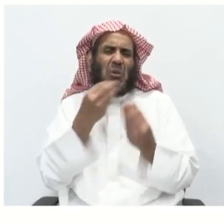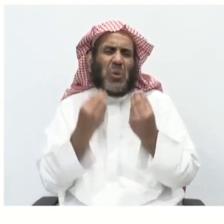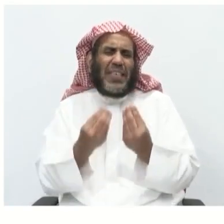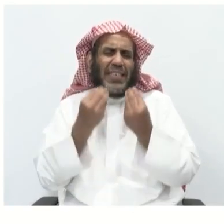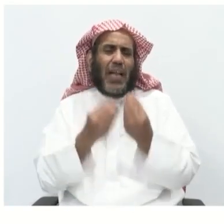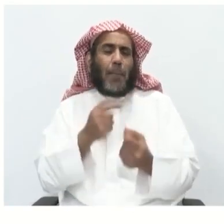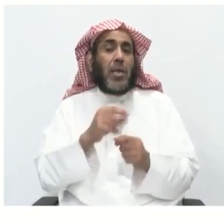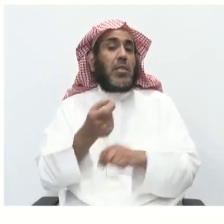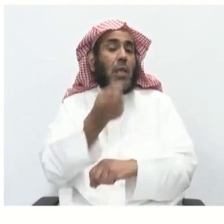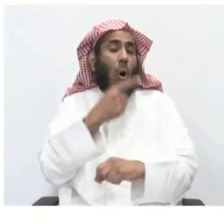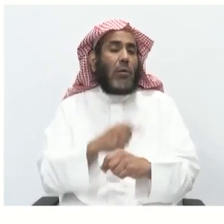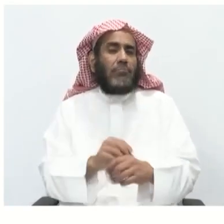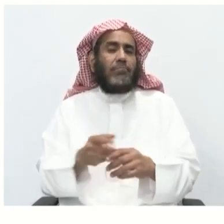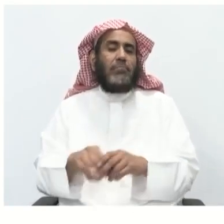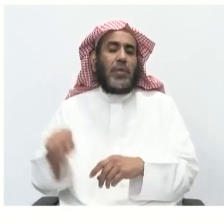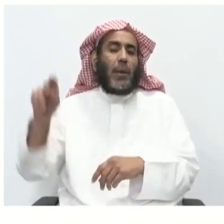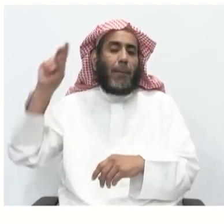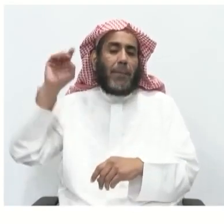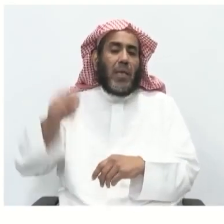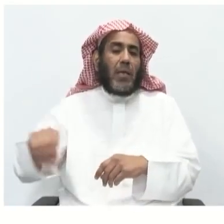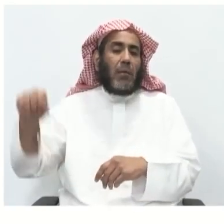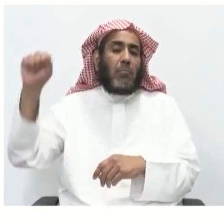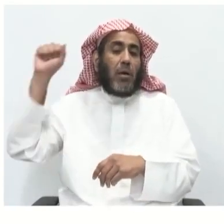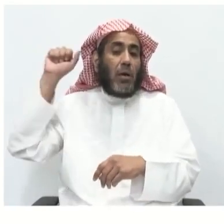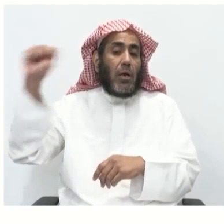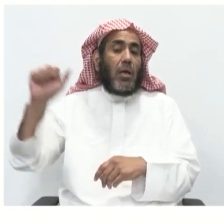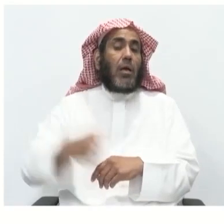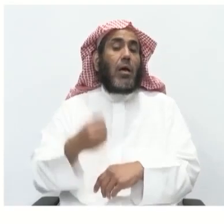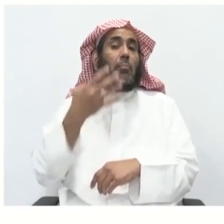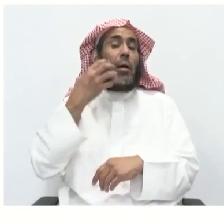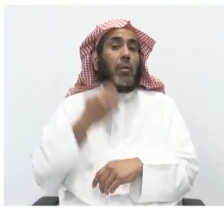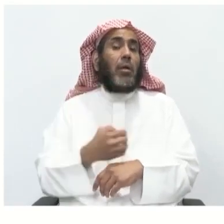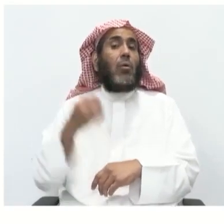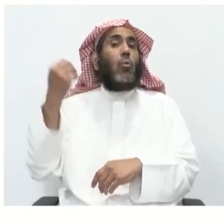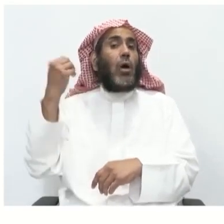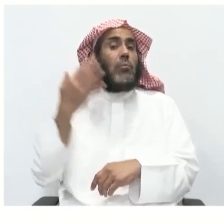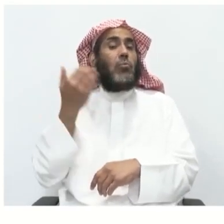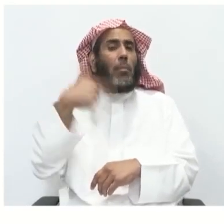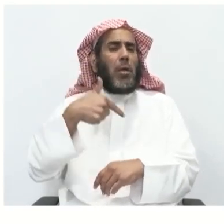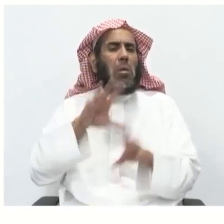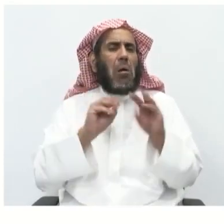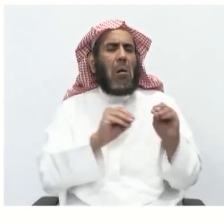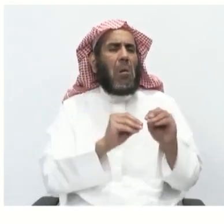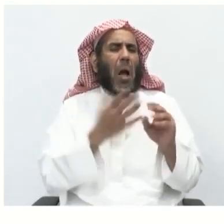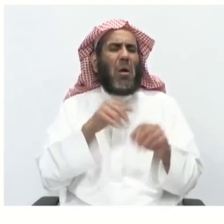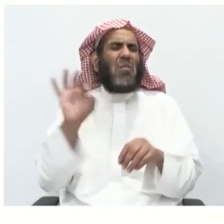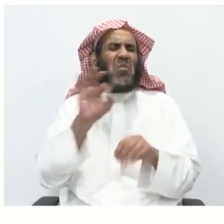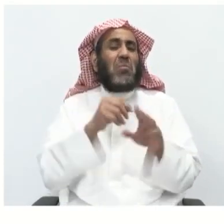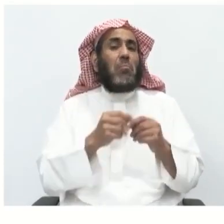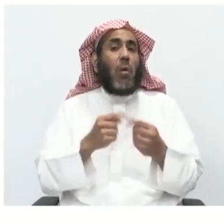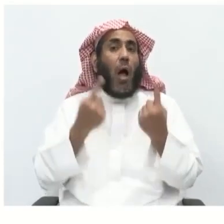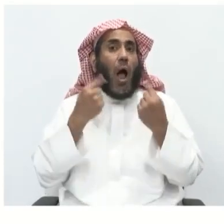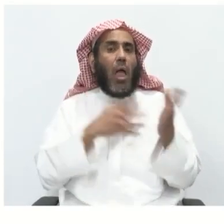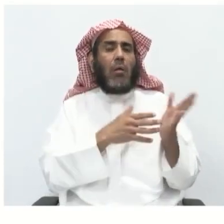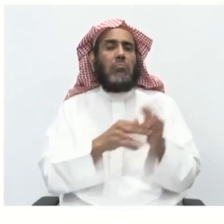من هذا الدواء بي اي 457 مما يسمح ببقاء بعض الفيروسات حيه